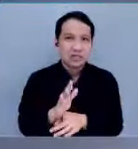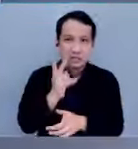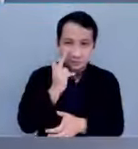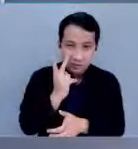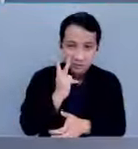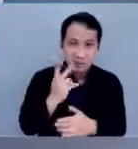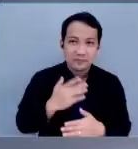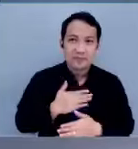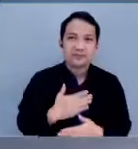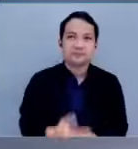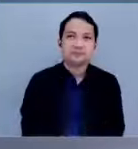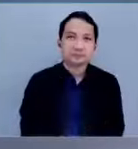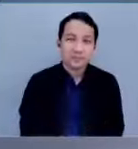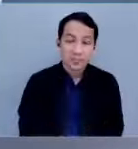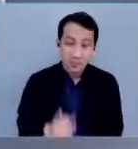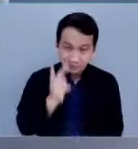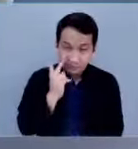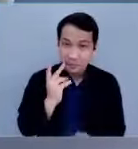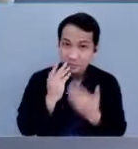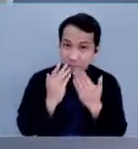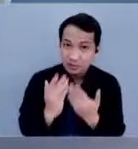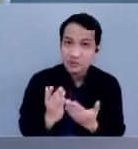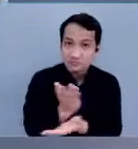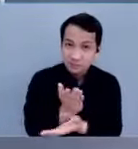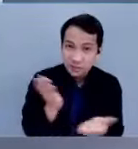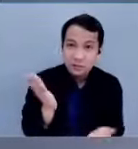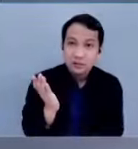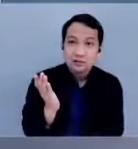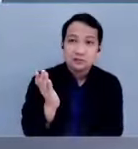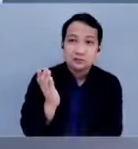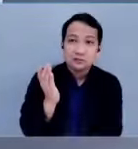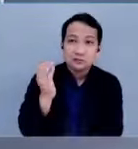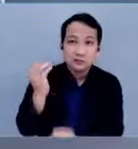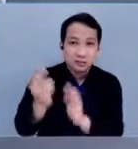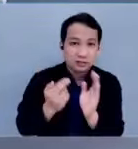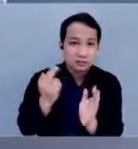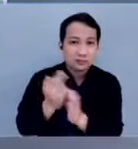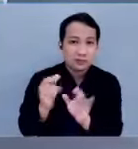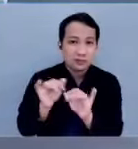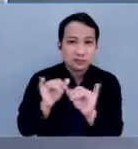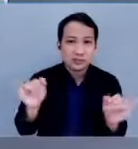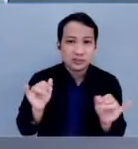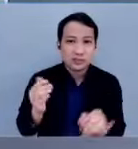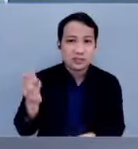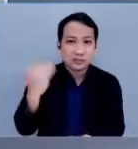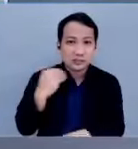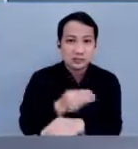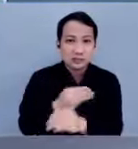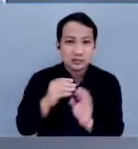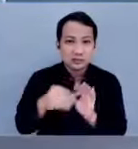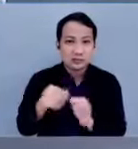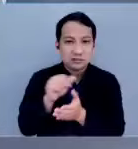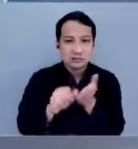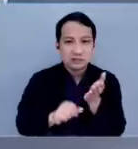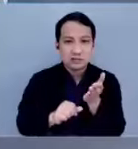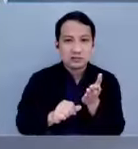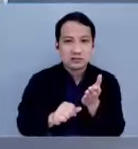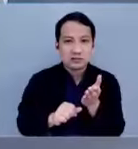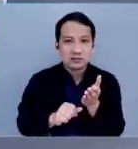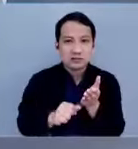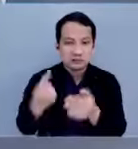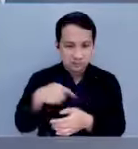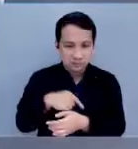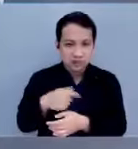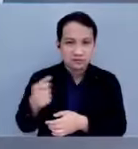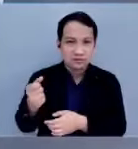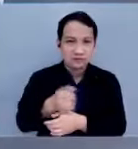namin. And also, pasalamat kami sa mga recording artists, mga kapwa naming mga music artists for covering our songs.